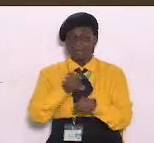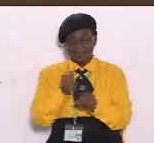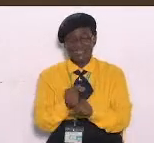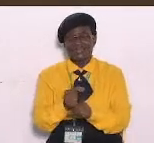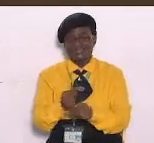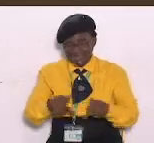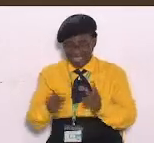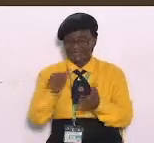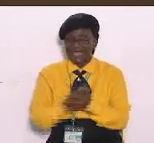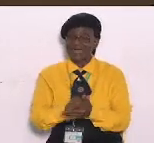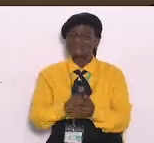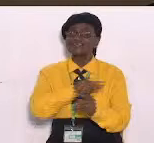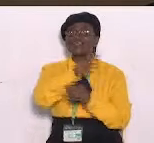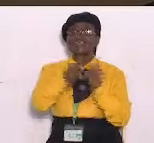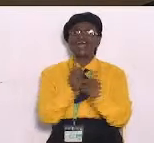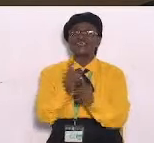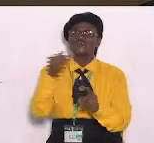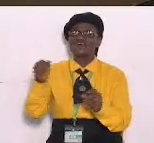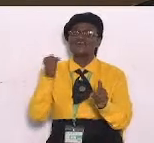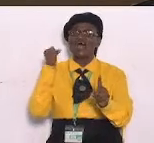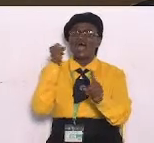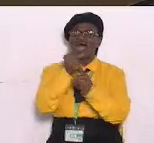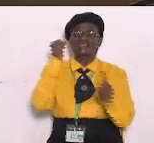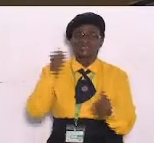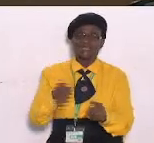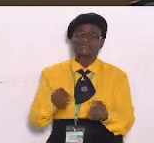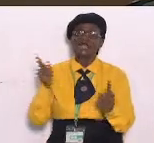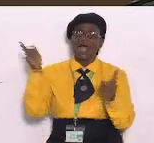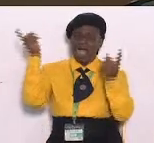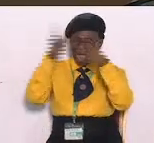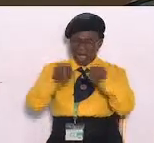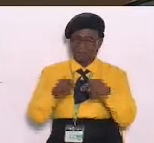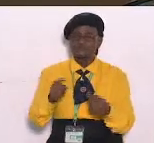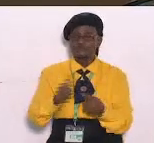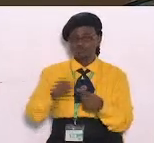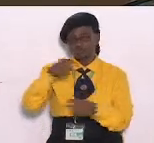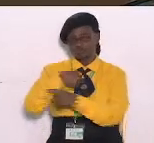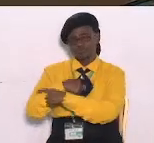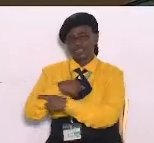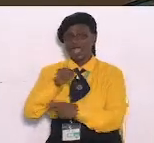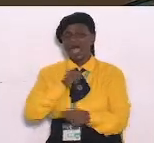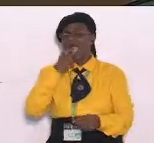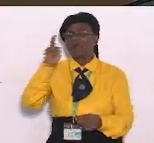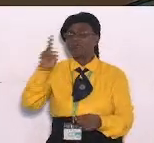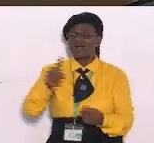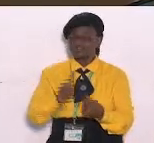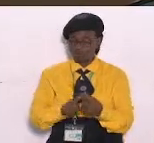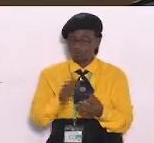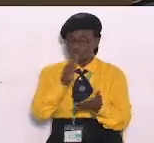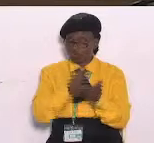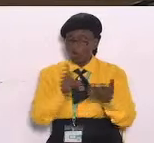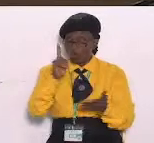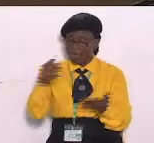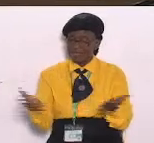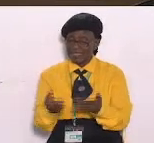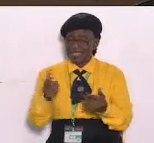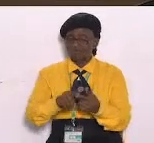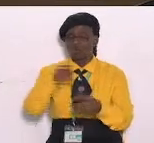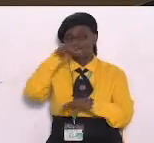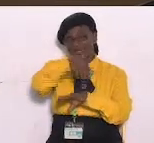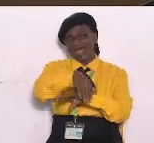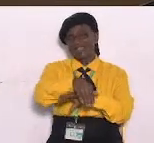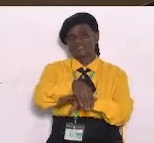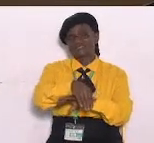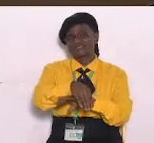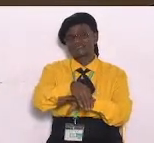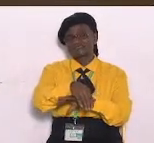accident j'ai prié que tout puissant que ce tel accident se produ sur moi je déclire dans la vie